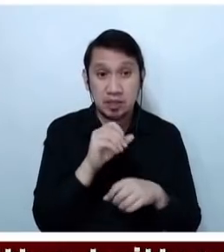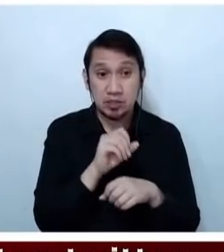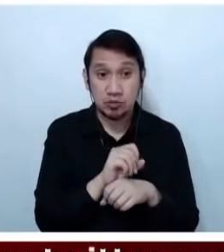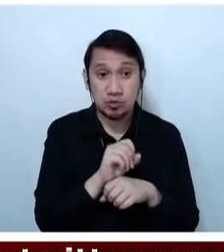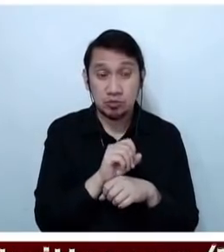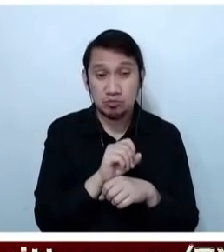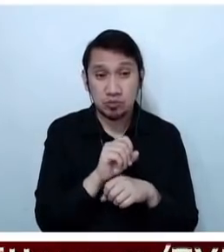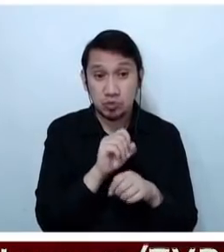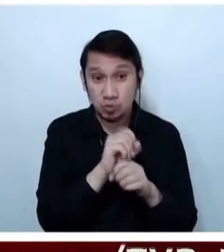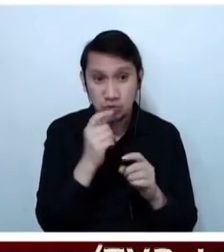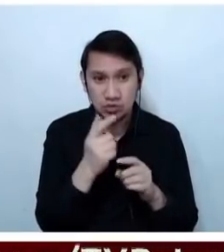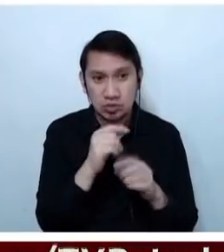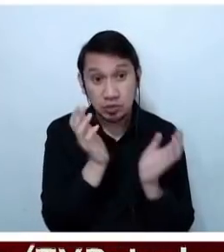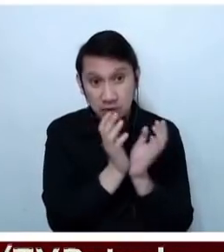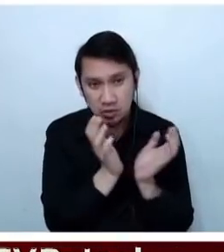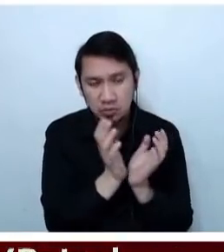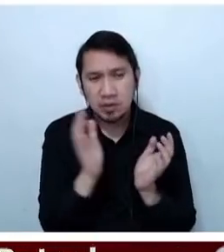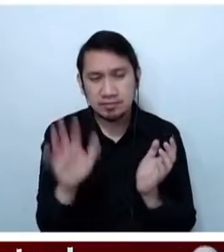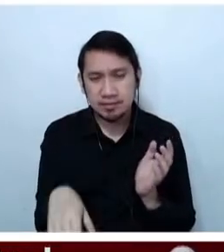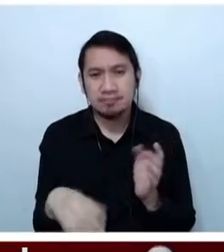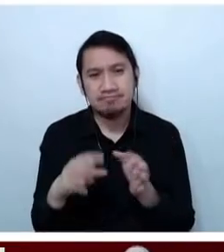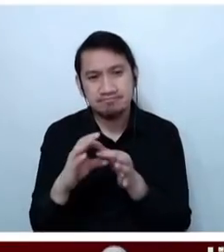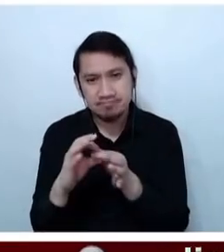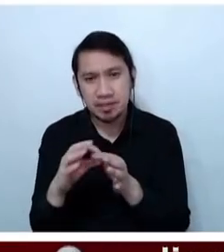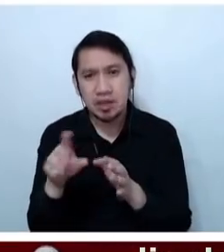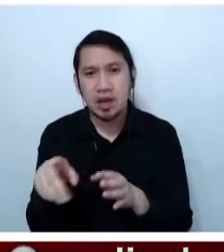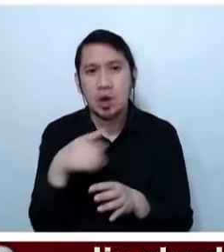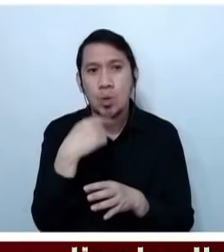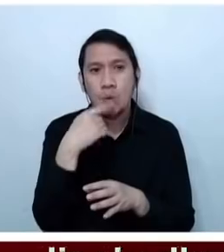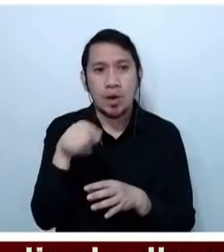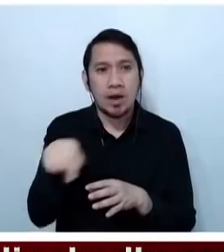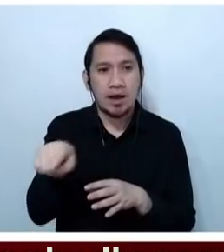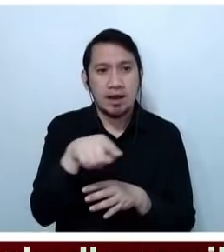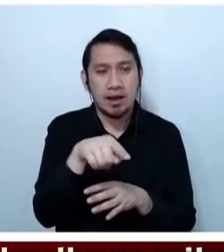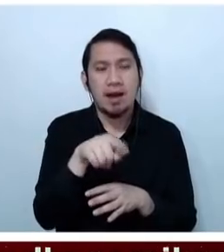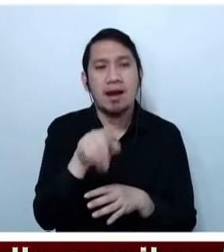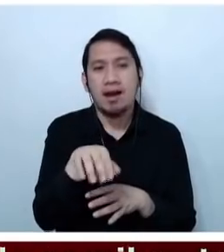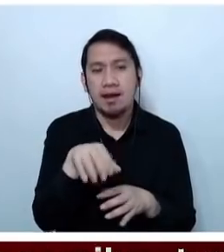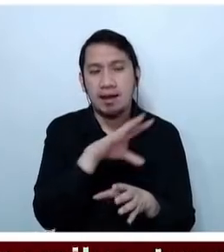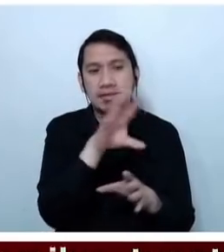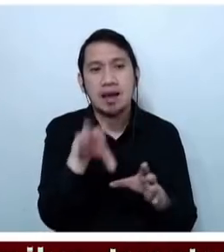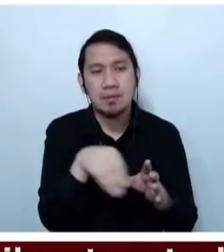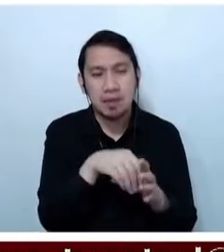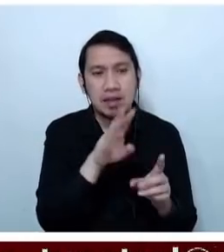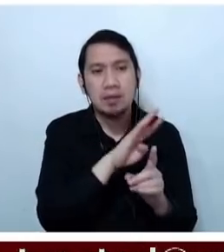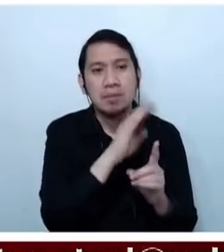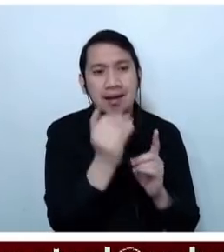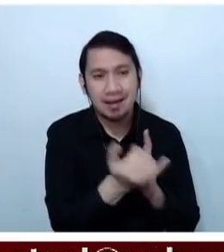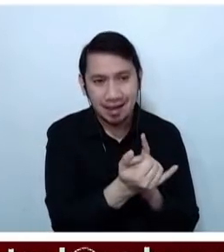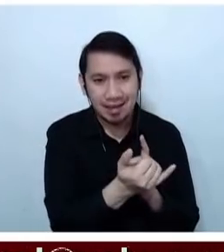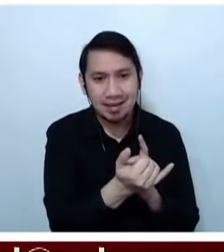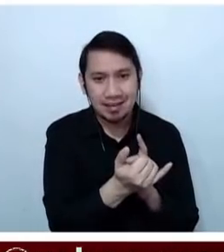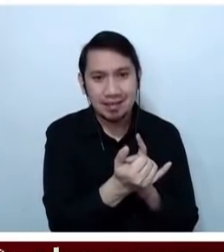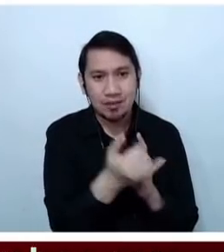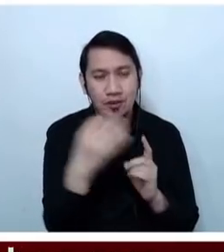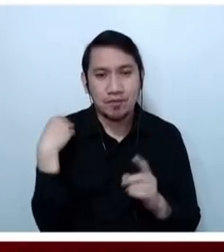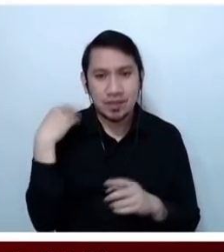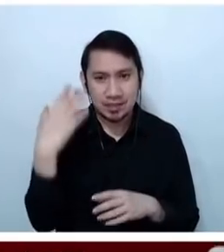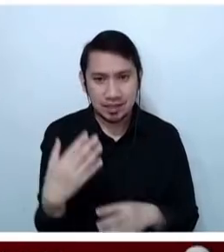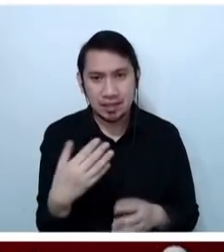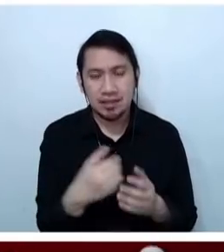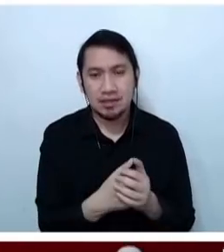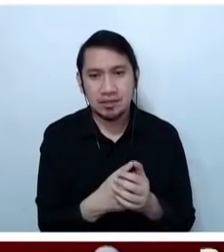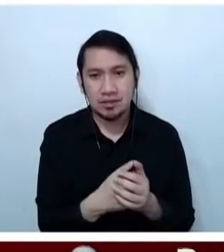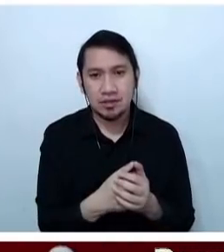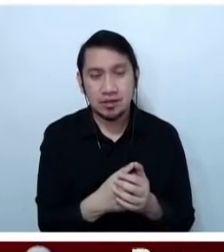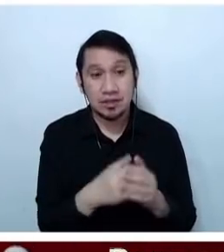Special Mayor's Reaction Team na diskubring mga taga-barangay mismo ang mga may kinalaman sa mga peking beneficiaries. Ang Executive Officer o